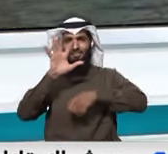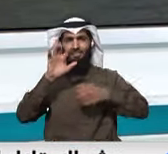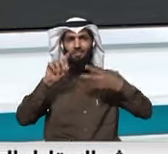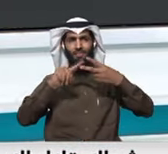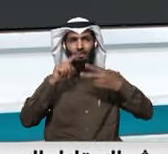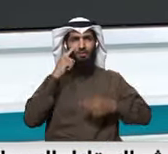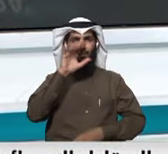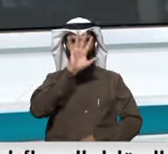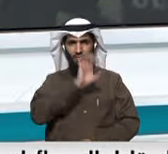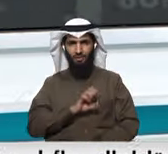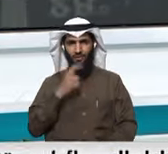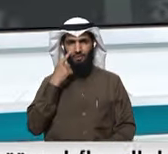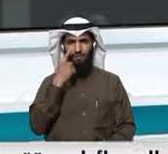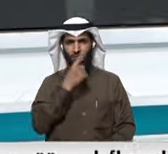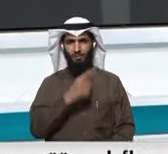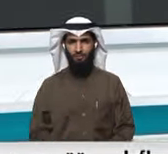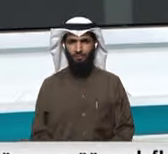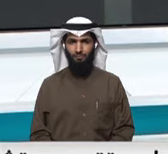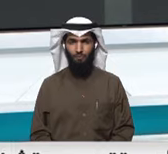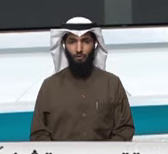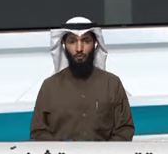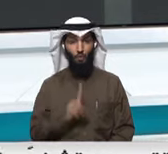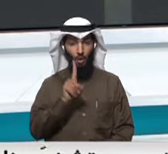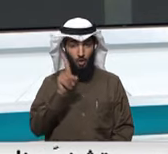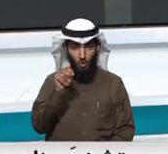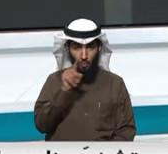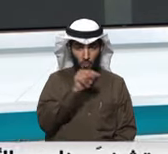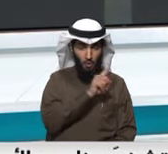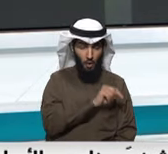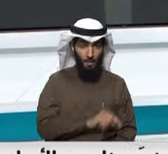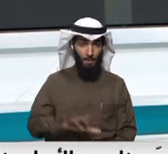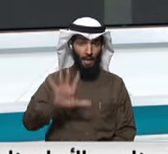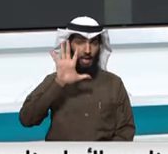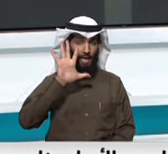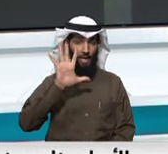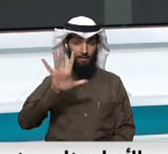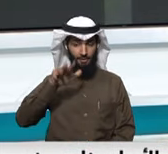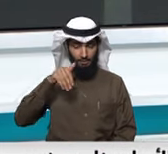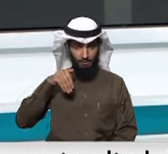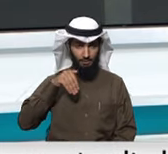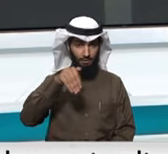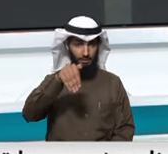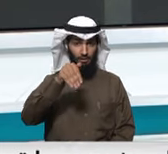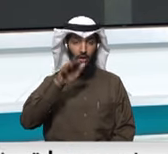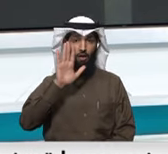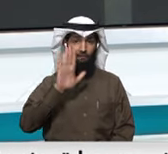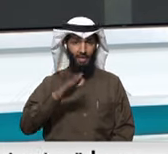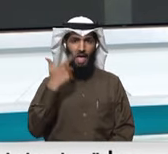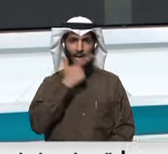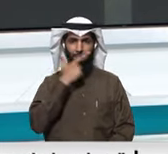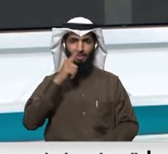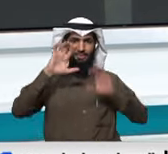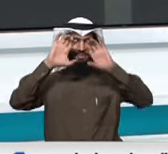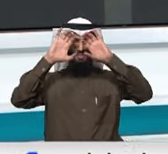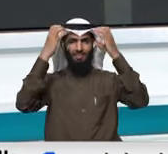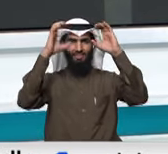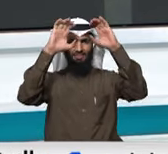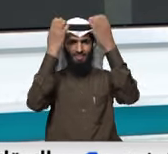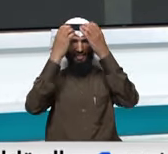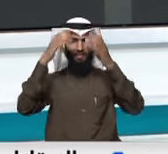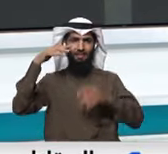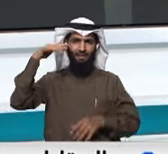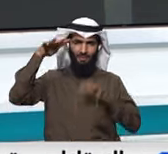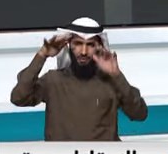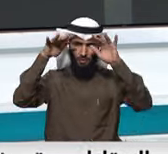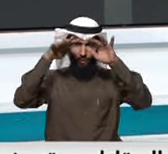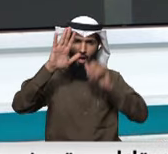ودقيقتين اما الطقس المتوقع باذن الله خلال الايام الخمسه القادمه عبور السحب راح يستمر ويانا لعده ايام لكن فرص الامطار راح تبدا بالتراجع